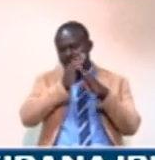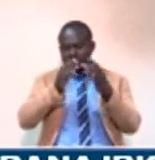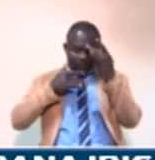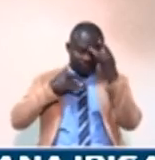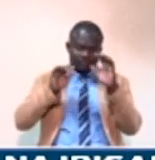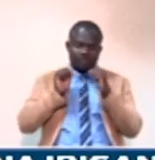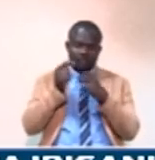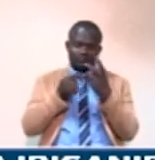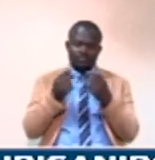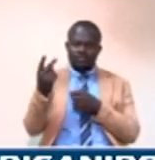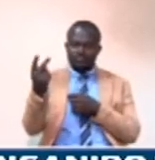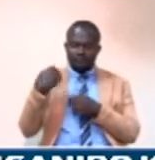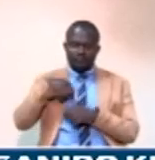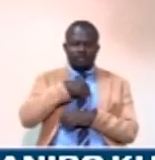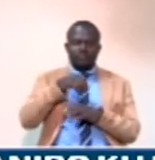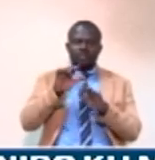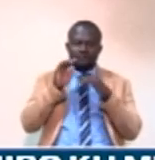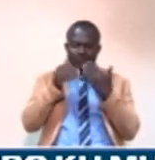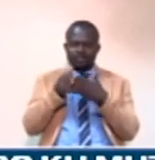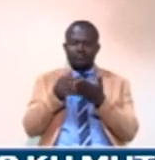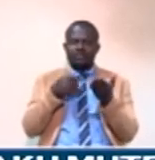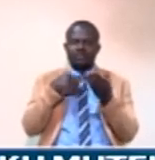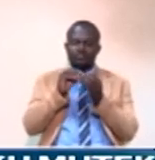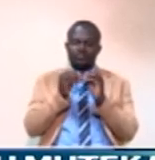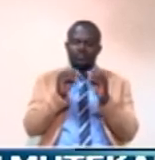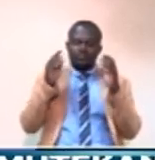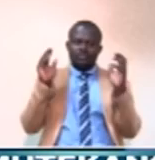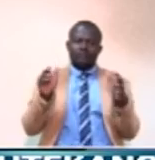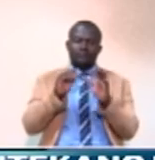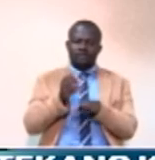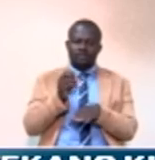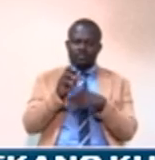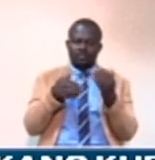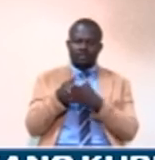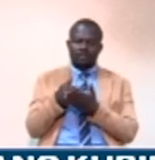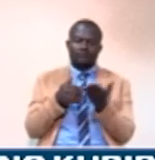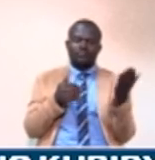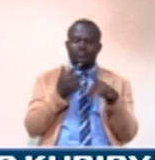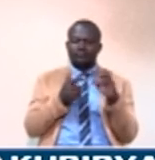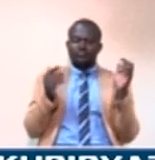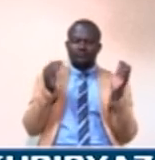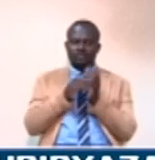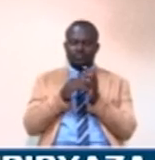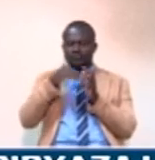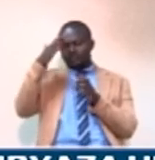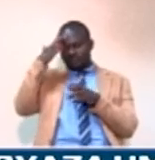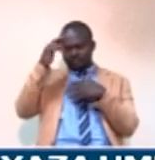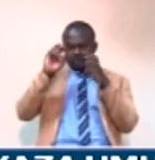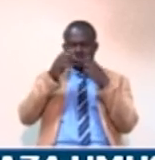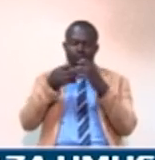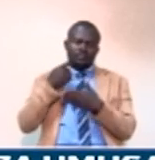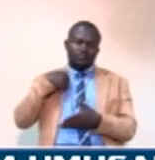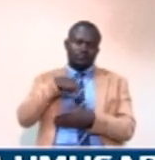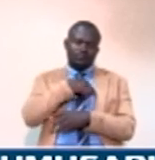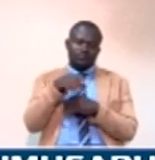tuba twirinda ibintu bibiri. Icyo twirinda cya mbere ni uko twagira umubare mwinshi w'abitaba Imana cyangwa bazahara, ariko cyane cyane twibuka yuko